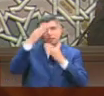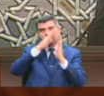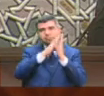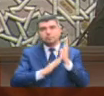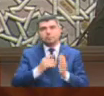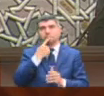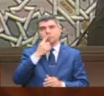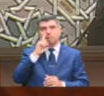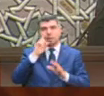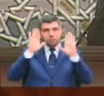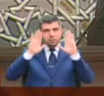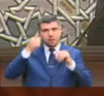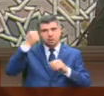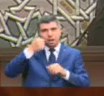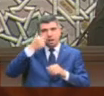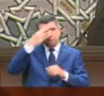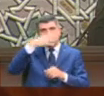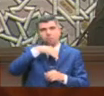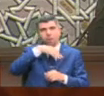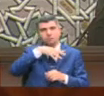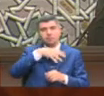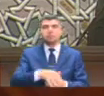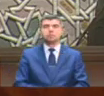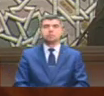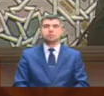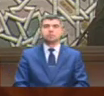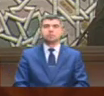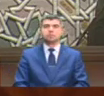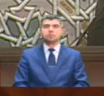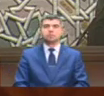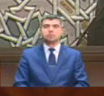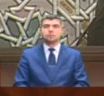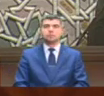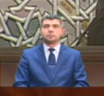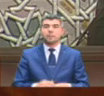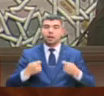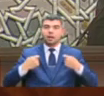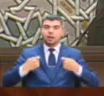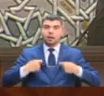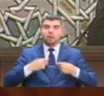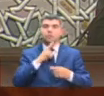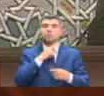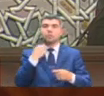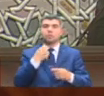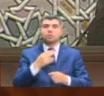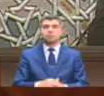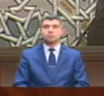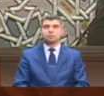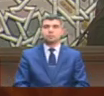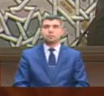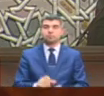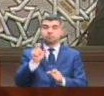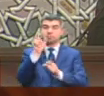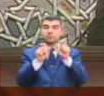والصلاة والسلام على أشرف المرسلين، السيد رئيس الحكومة المحترم،